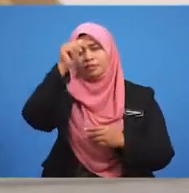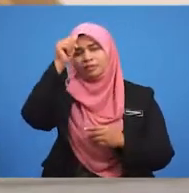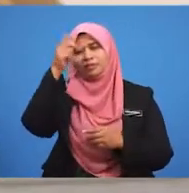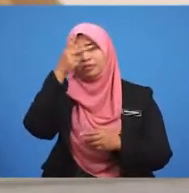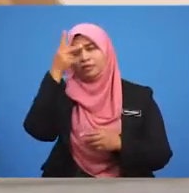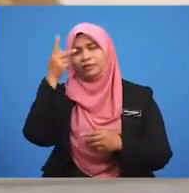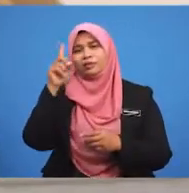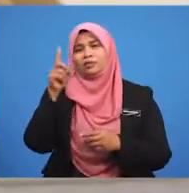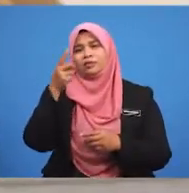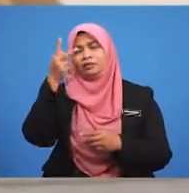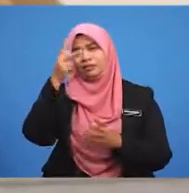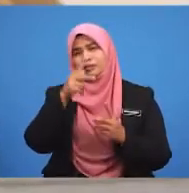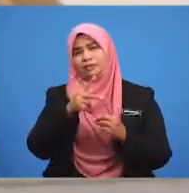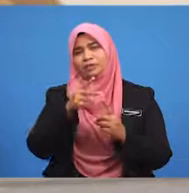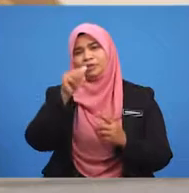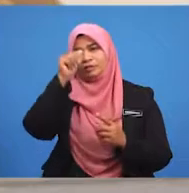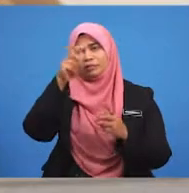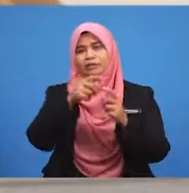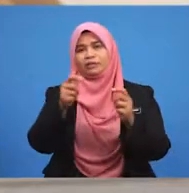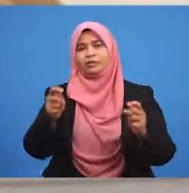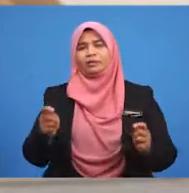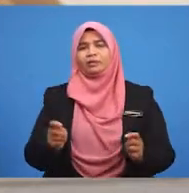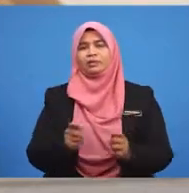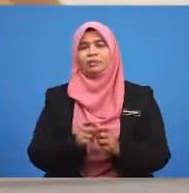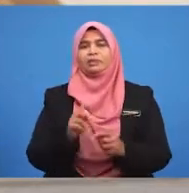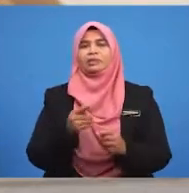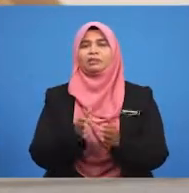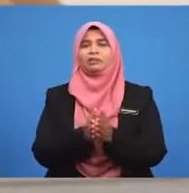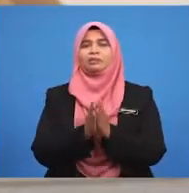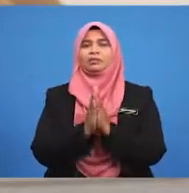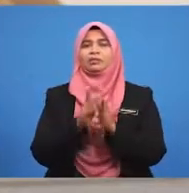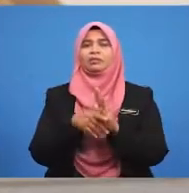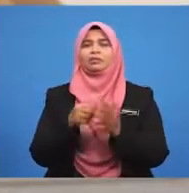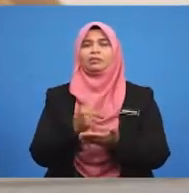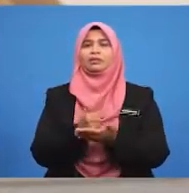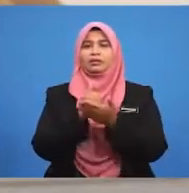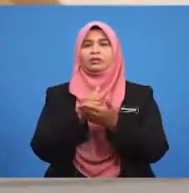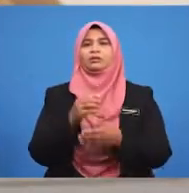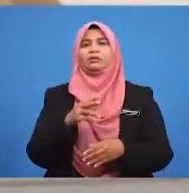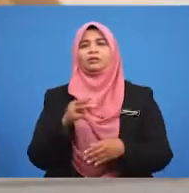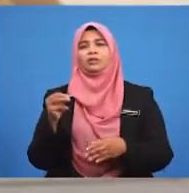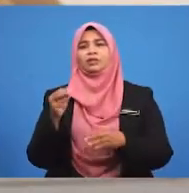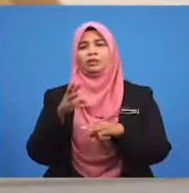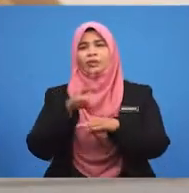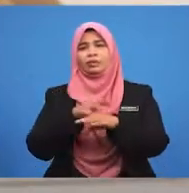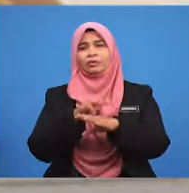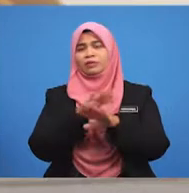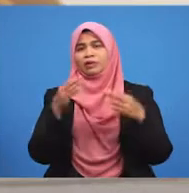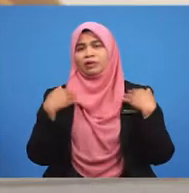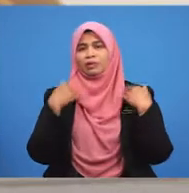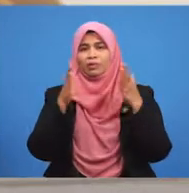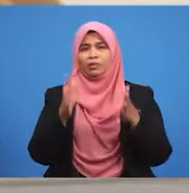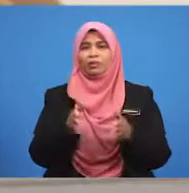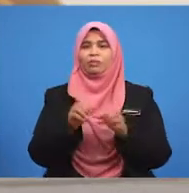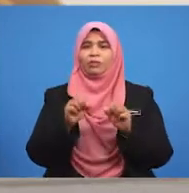Allah tempat kita memohon. Memohon pertolongan di waktu tiada siapa yang mampu menolong